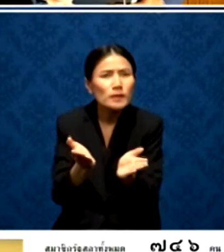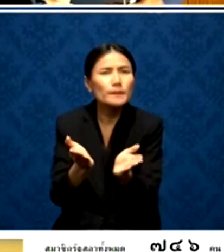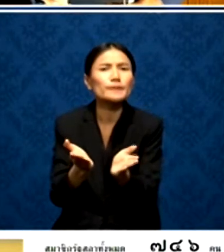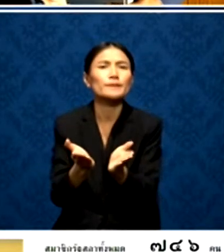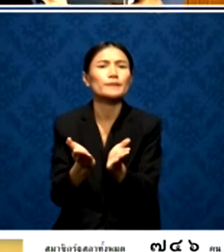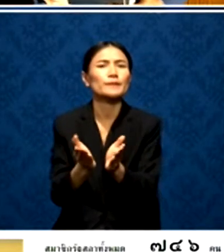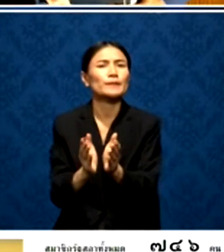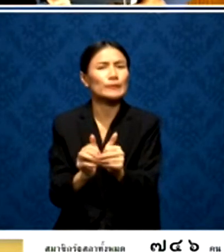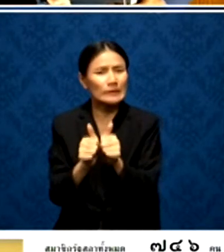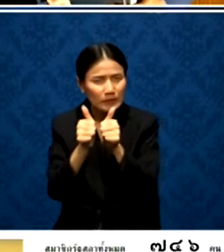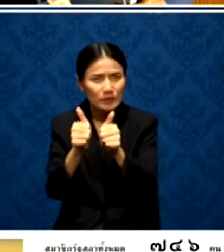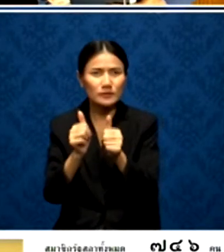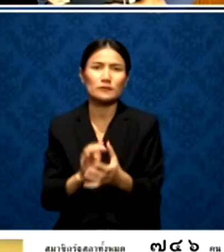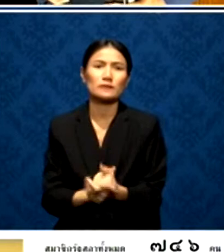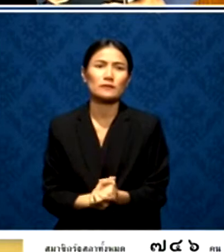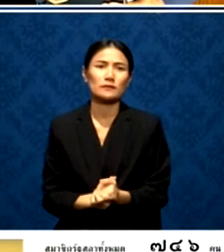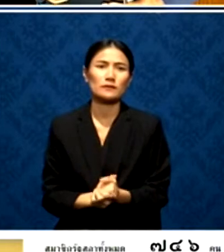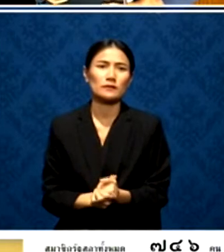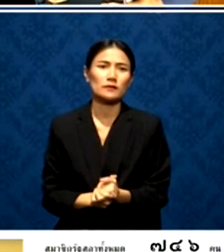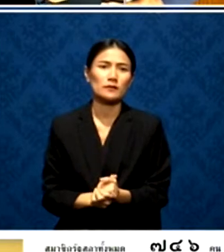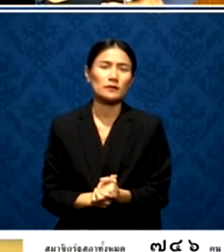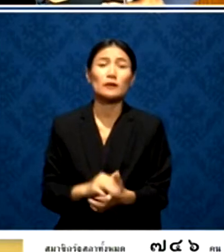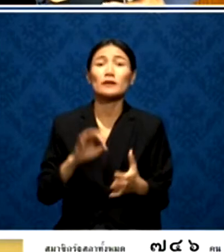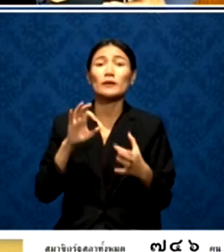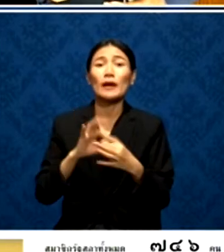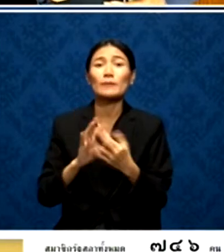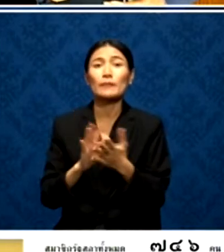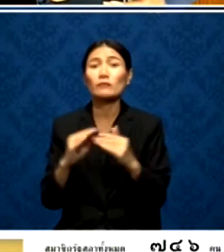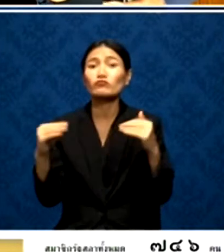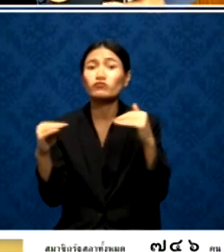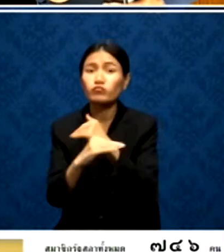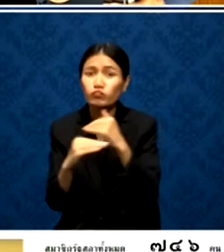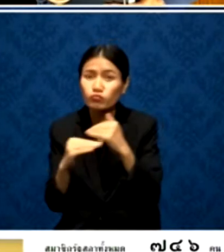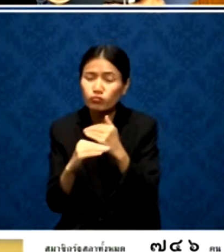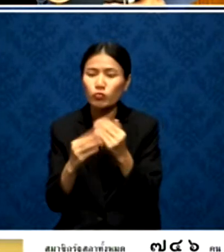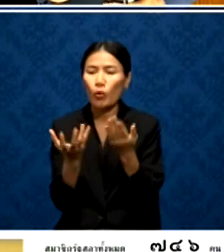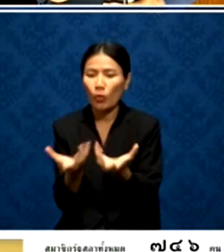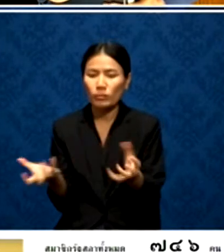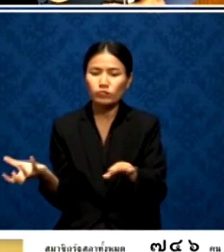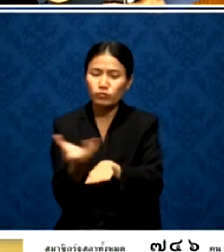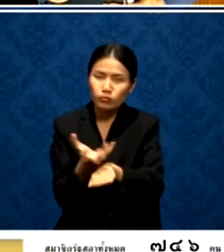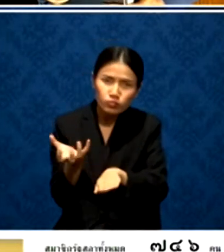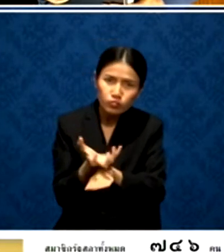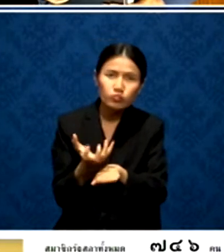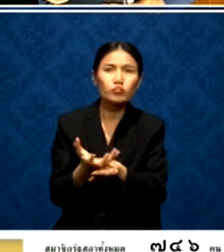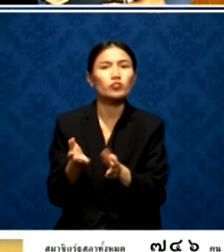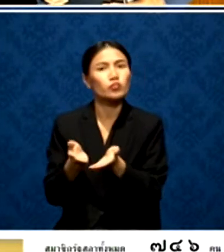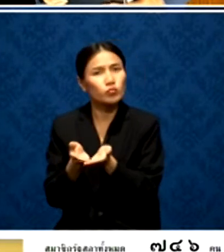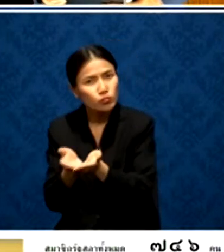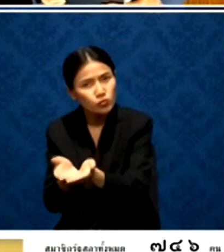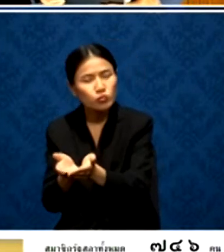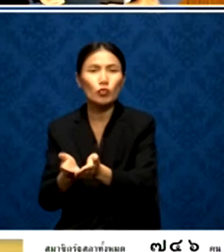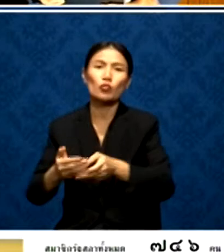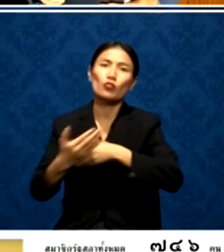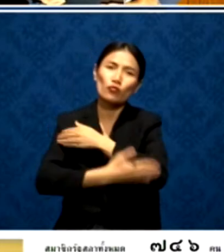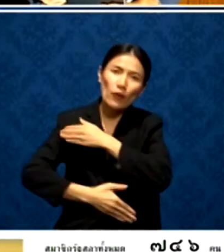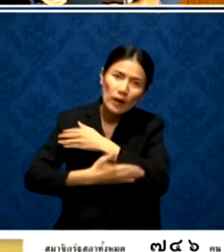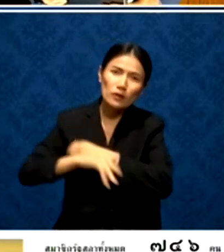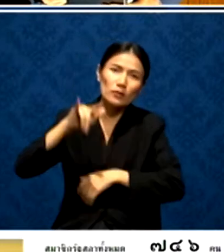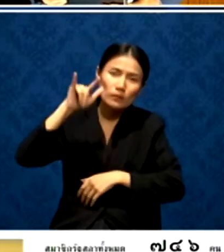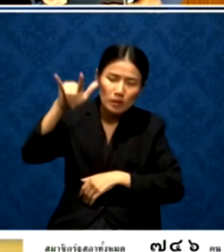รัฐบาลจะลงทุนในโครงสร้างพื้นฐานด้านการขนส่งของประเทศทั้งทางถนนทางน้ำทางรางและทางอาก